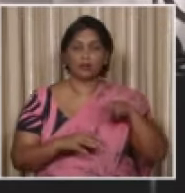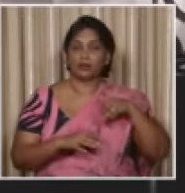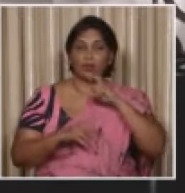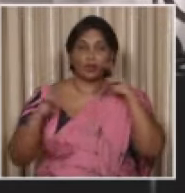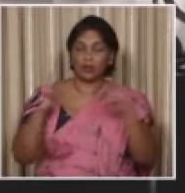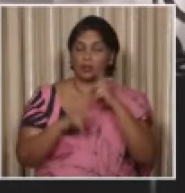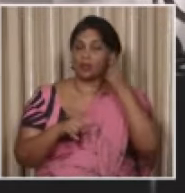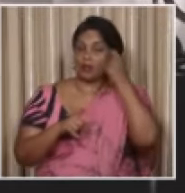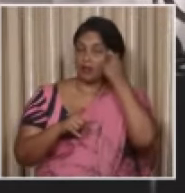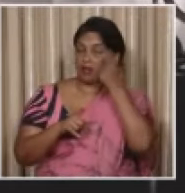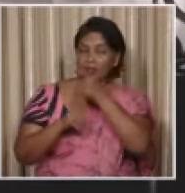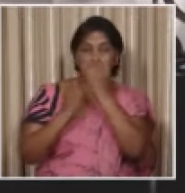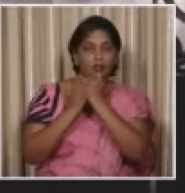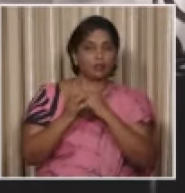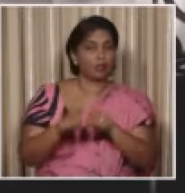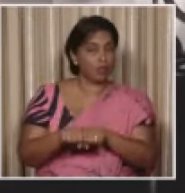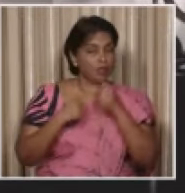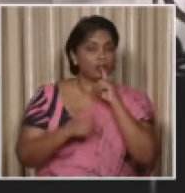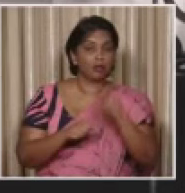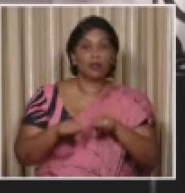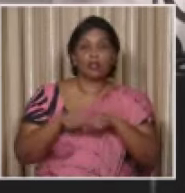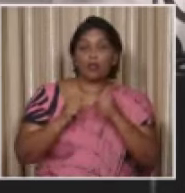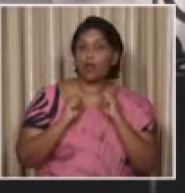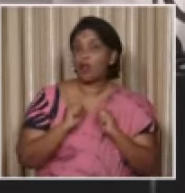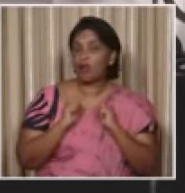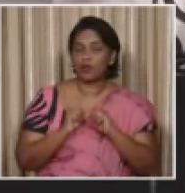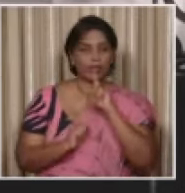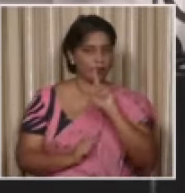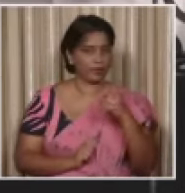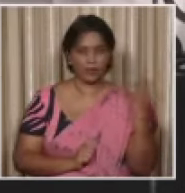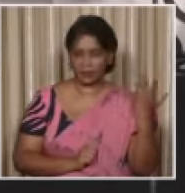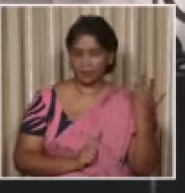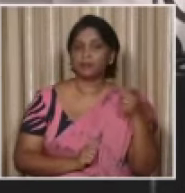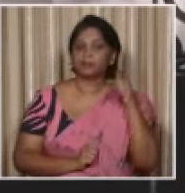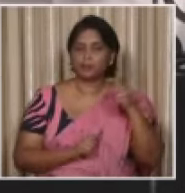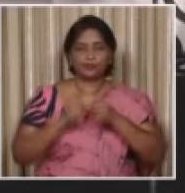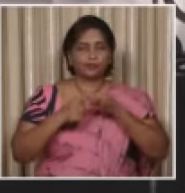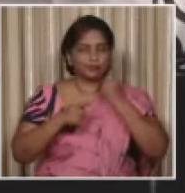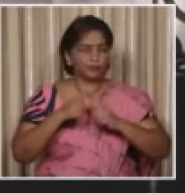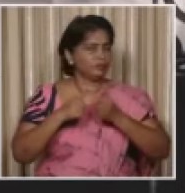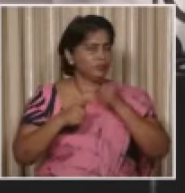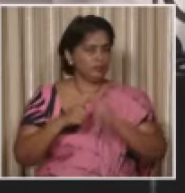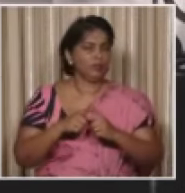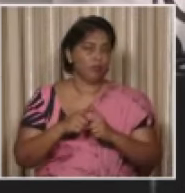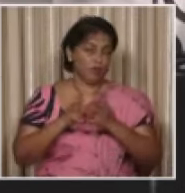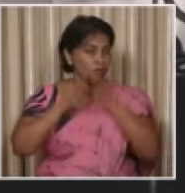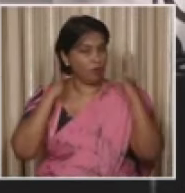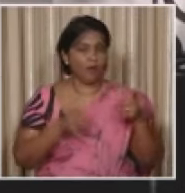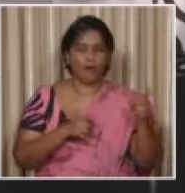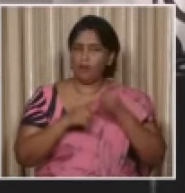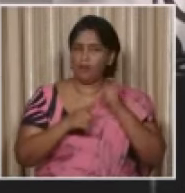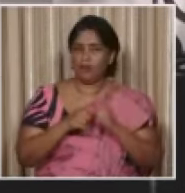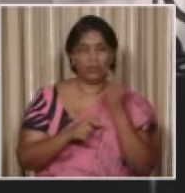श्रेष्ठाधिकरण तींदुव उल्लंघने कला किव्वट करे कोमद केनेक गेन कथा करे नै एनिसाम उदाहरण देखा उदाहरण गोडक तीयनवा